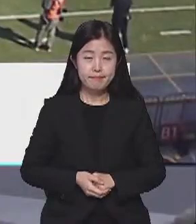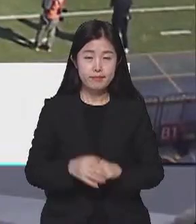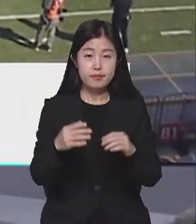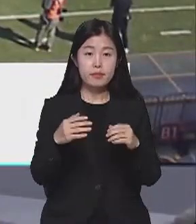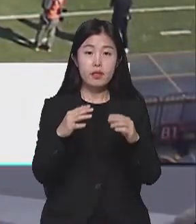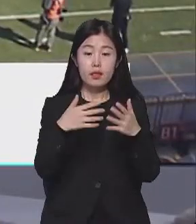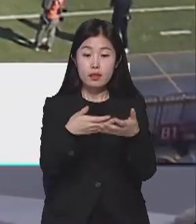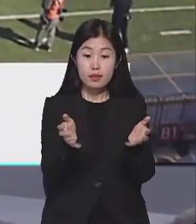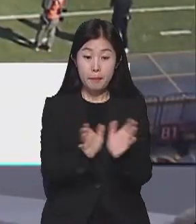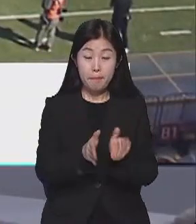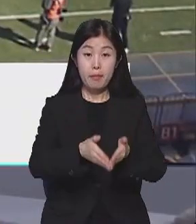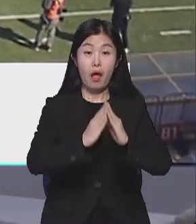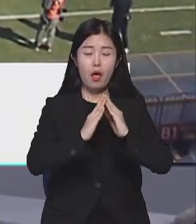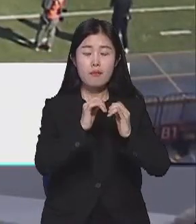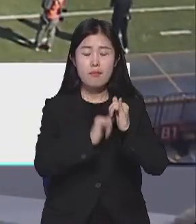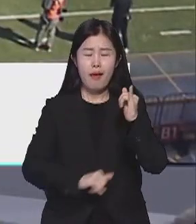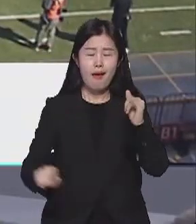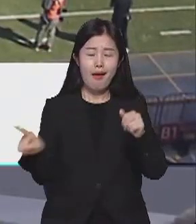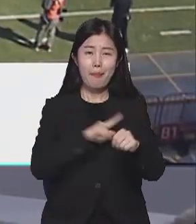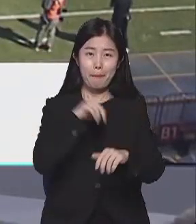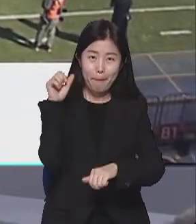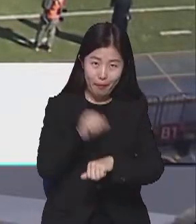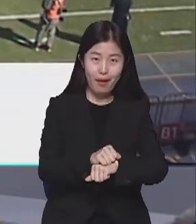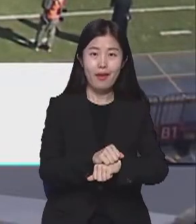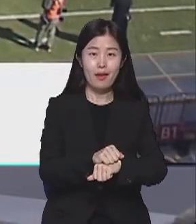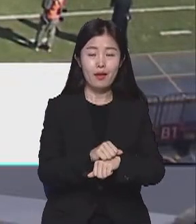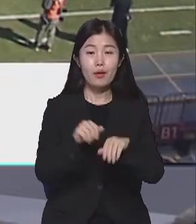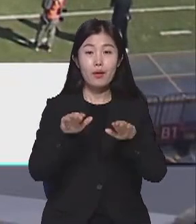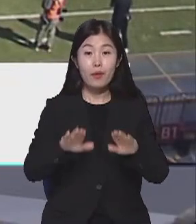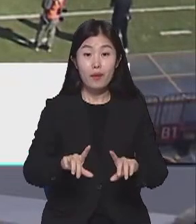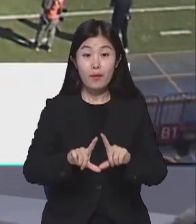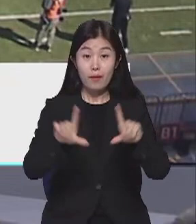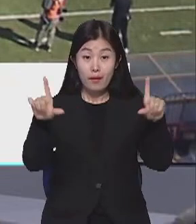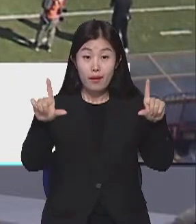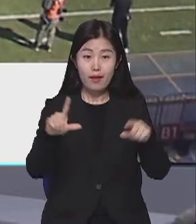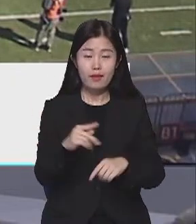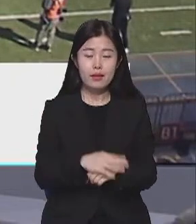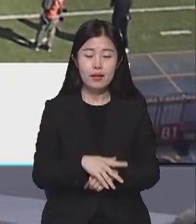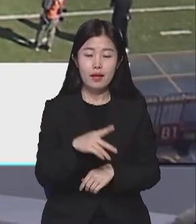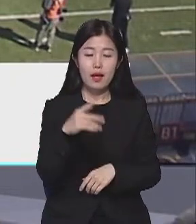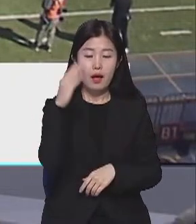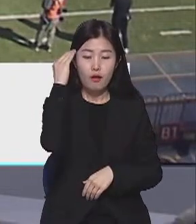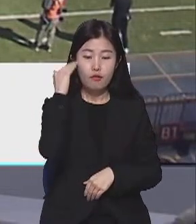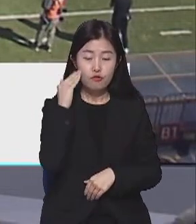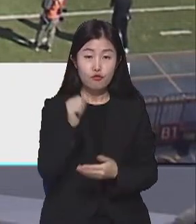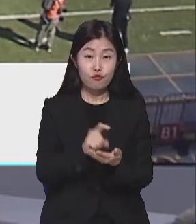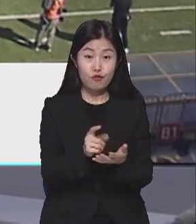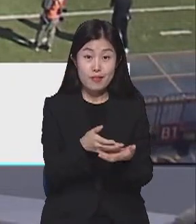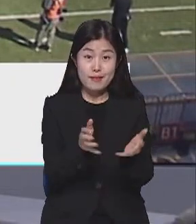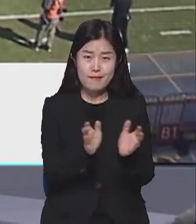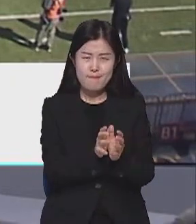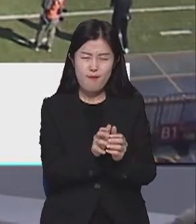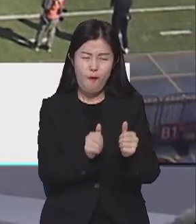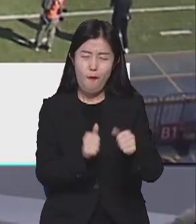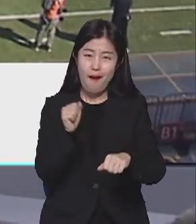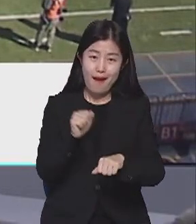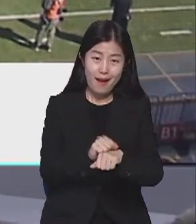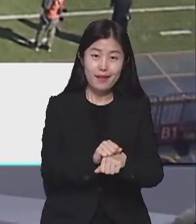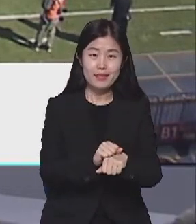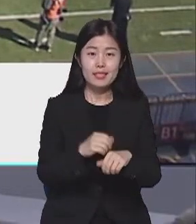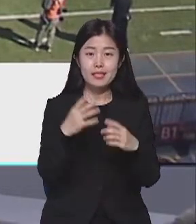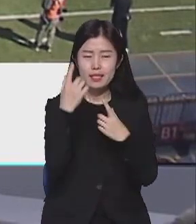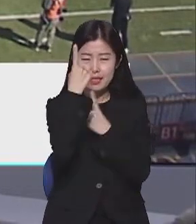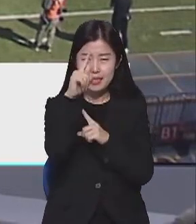팀 창단 이후 역대 최고 성적을 이끌며 올 시즌 프로축구 K리그판을 뒤흔든 이정효 감독이 광주